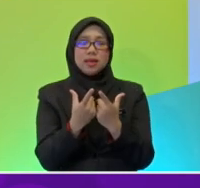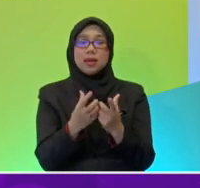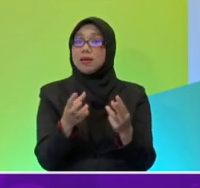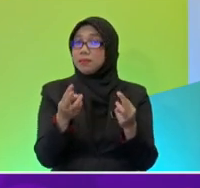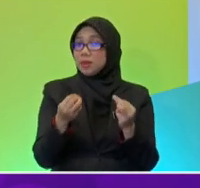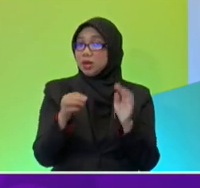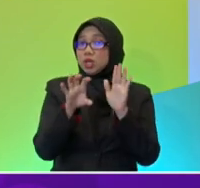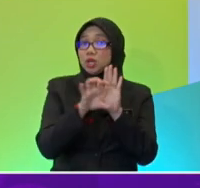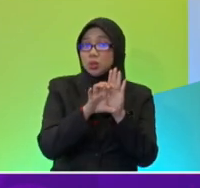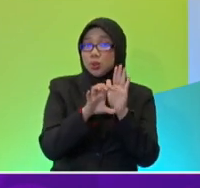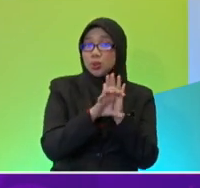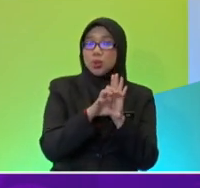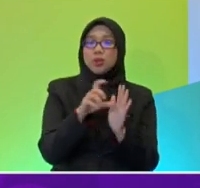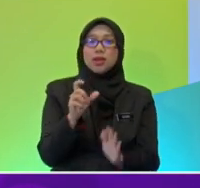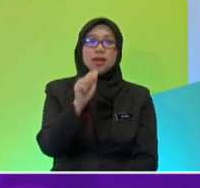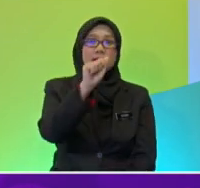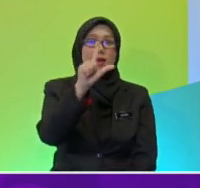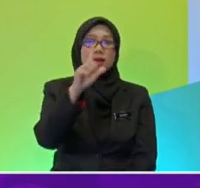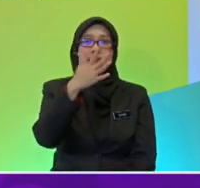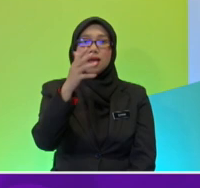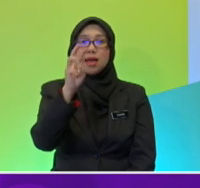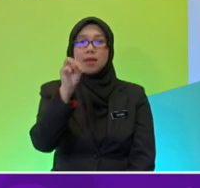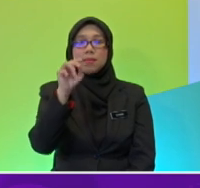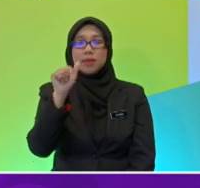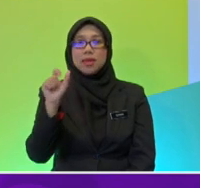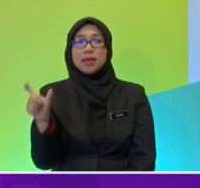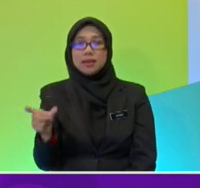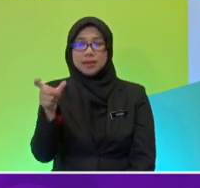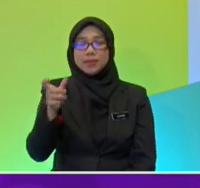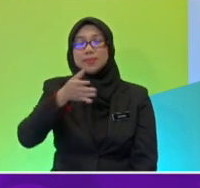sifat Al Amin Nabi Shallallahu Alaihi Wasallam